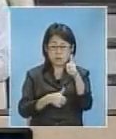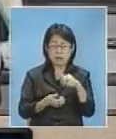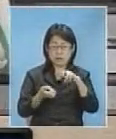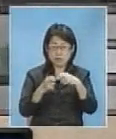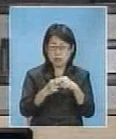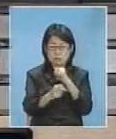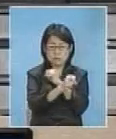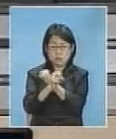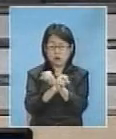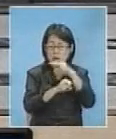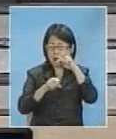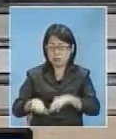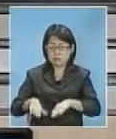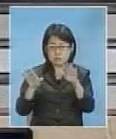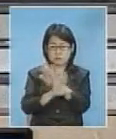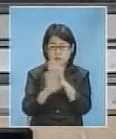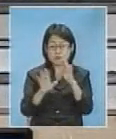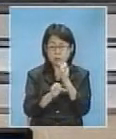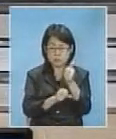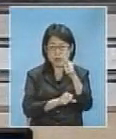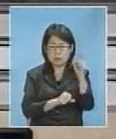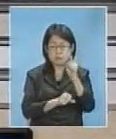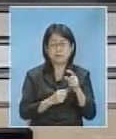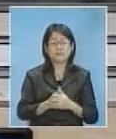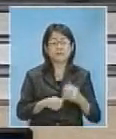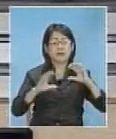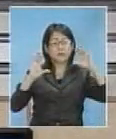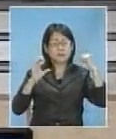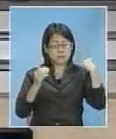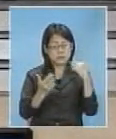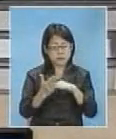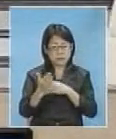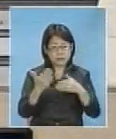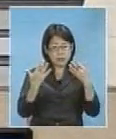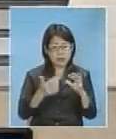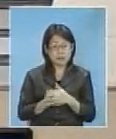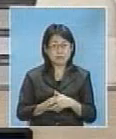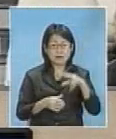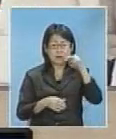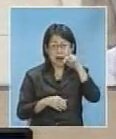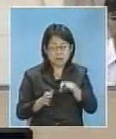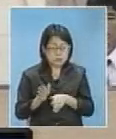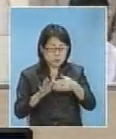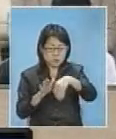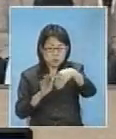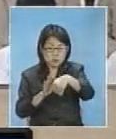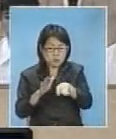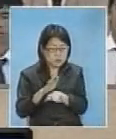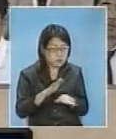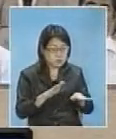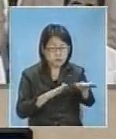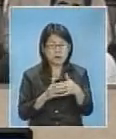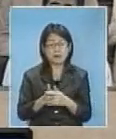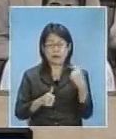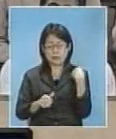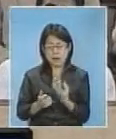ทกภัยอีกอย่างไรท่านมีแผนในการจัดทำฟลัดเวย์มีแผนในการทำทุ่งนาของพี่น้องประชาชน